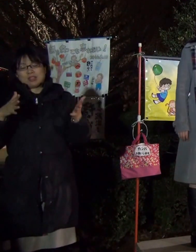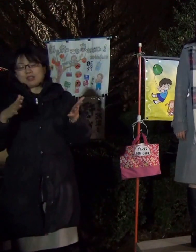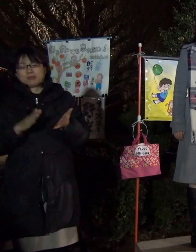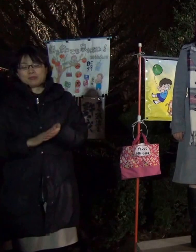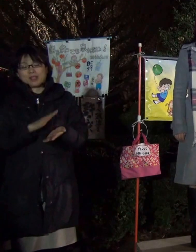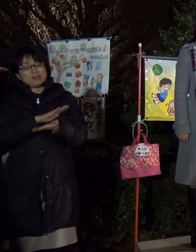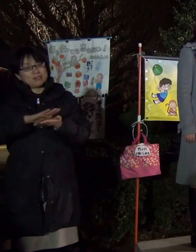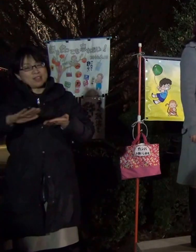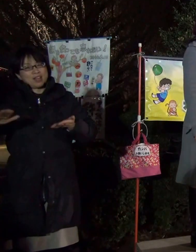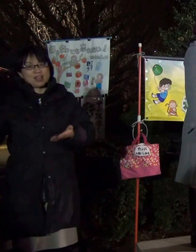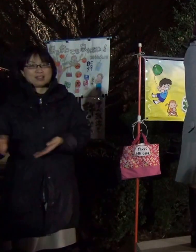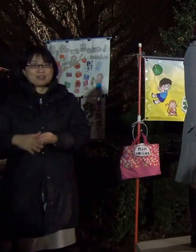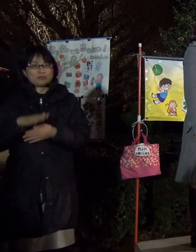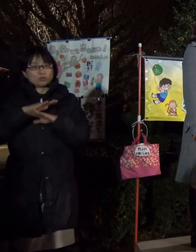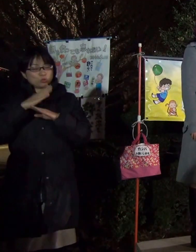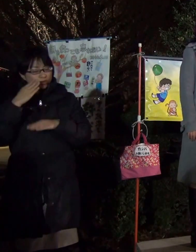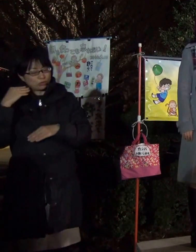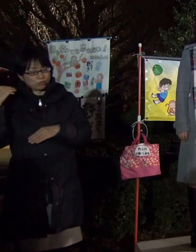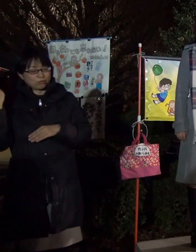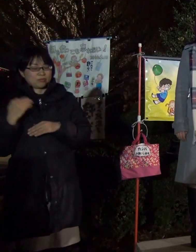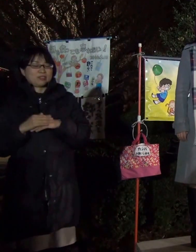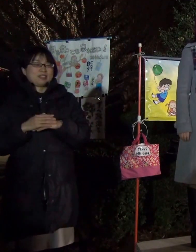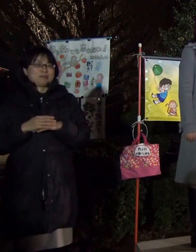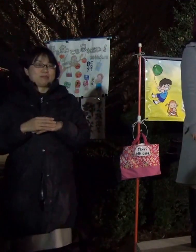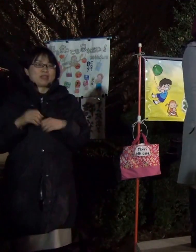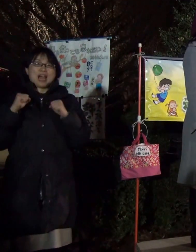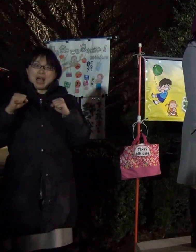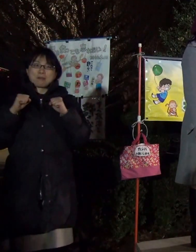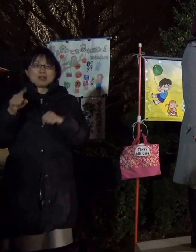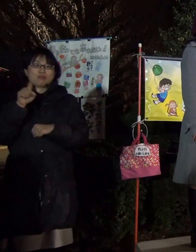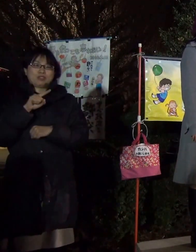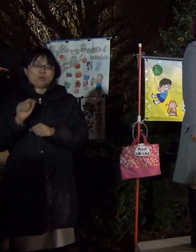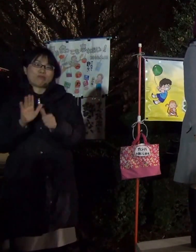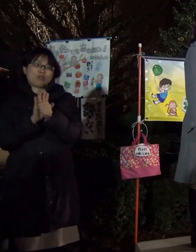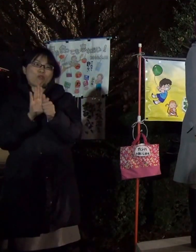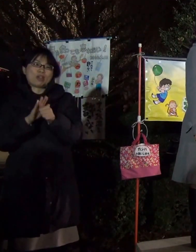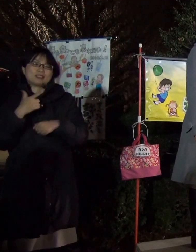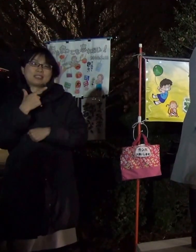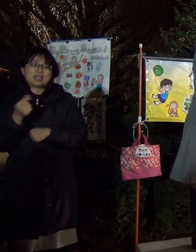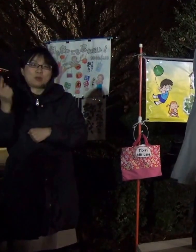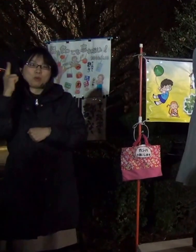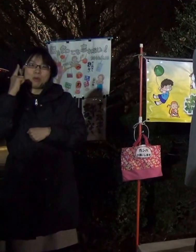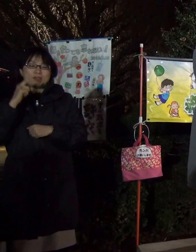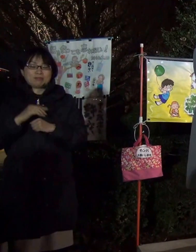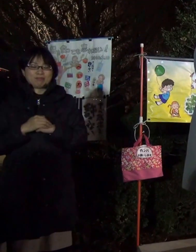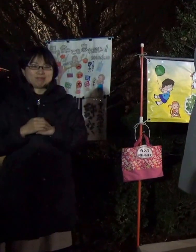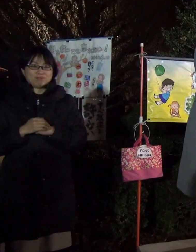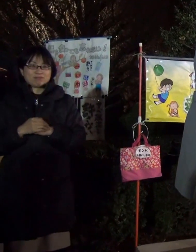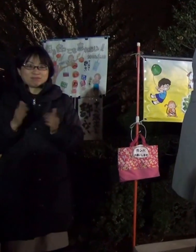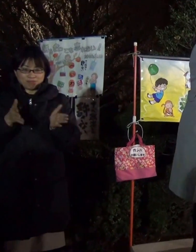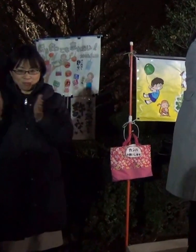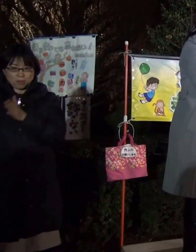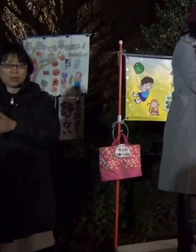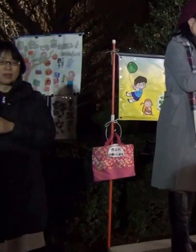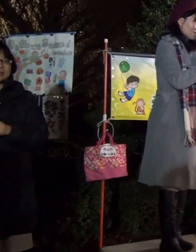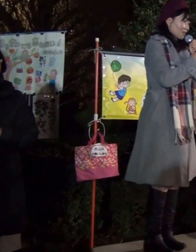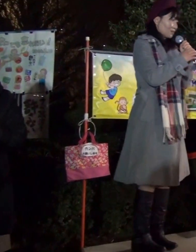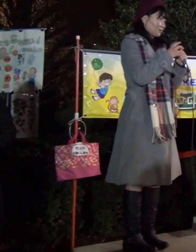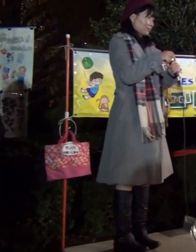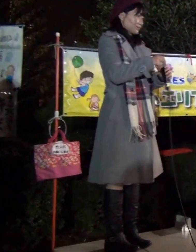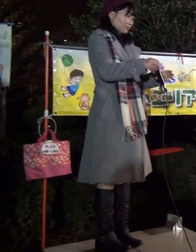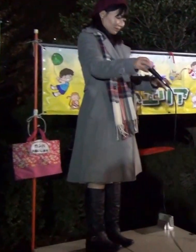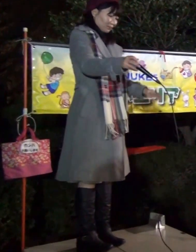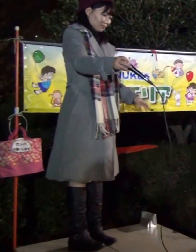清く正しく美しく、あの頑張る人を応援する、 次に、 はい、春橋です。 春橋が お願いします。